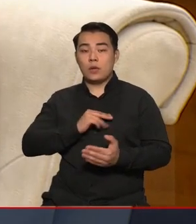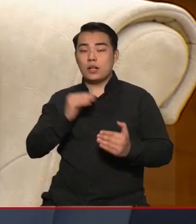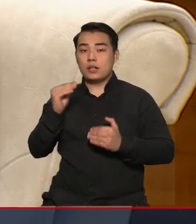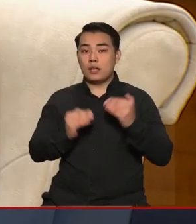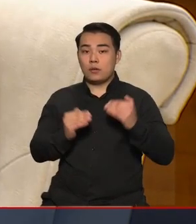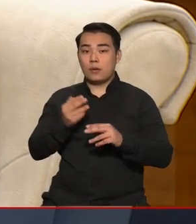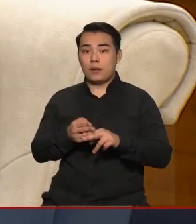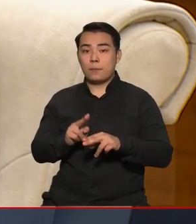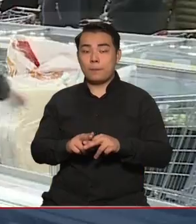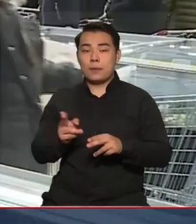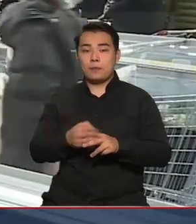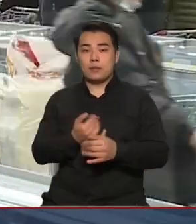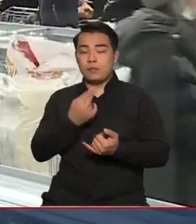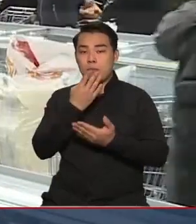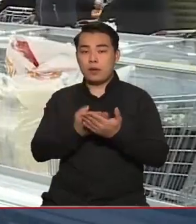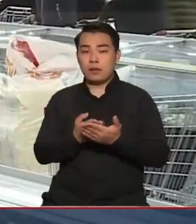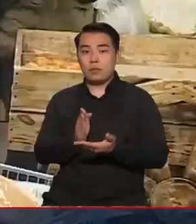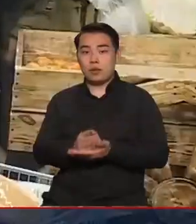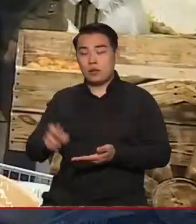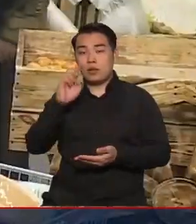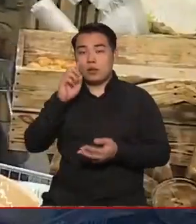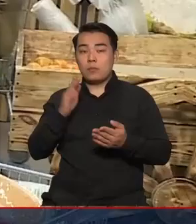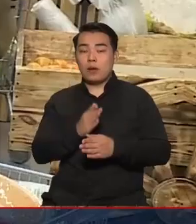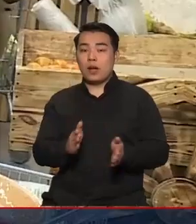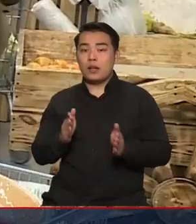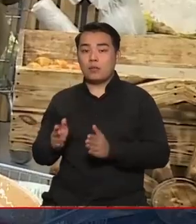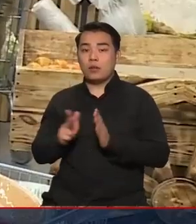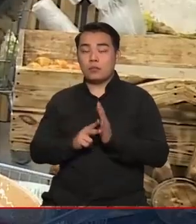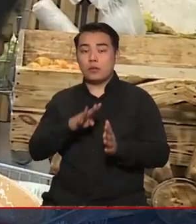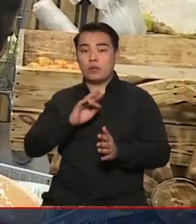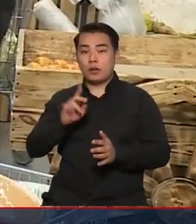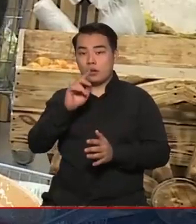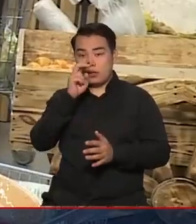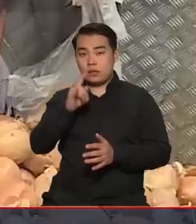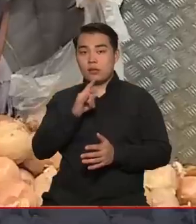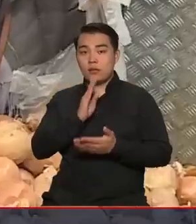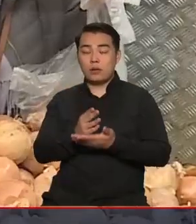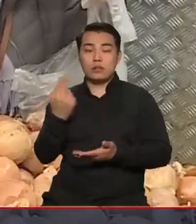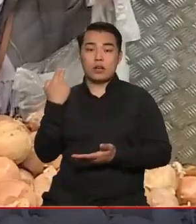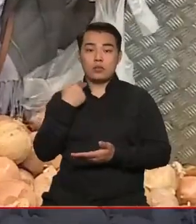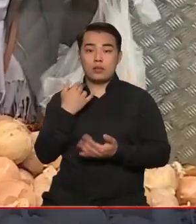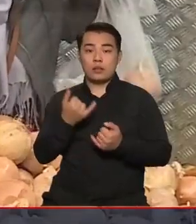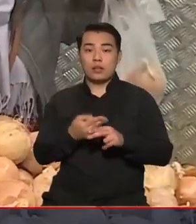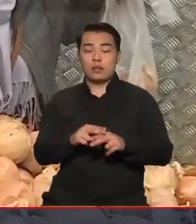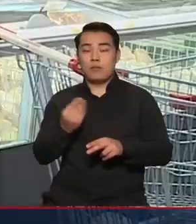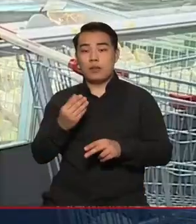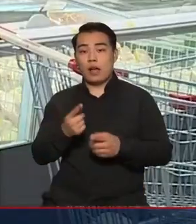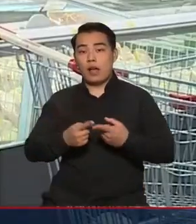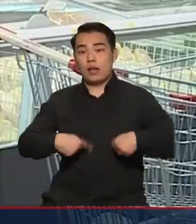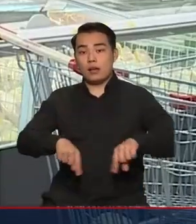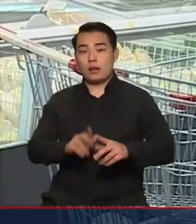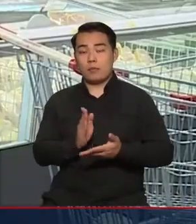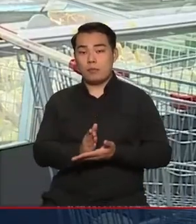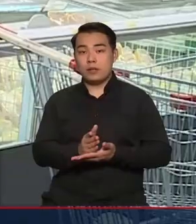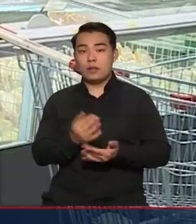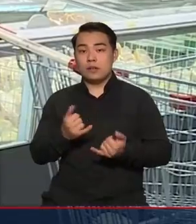урегулирования, это уже безнадежная задолженность. В целом же в стране порядка 8,5 миллиона казахстанцев имеют задолженность перед финансовыми организациями